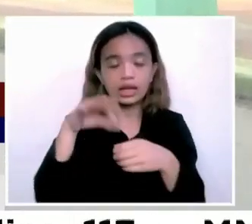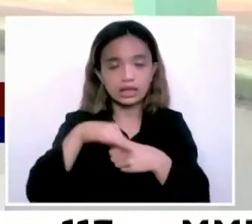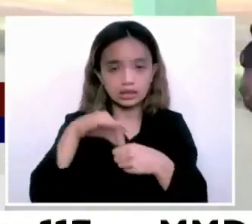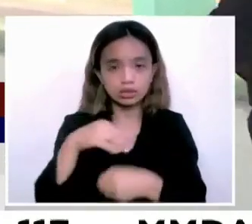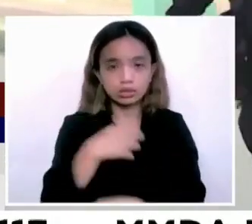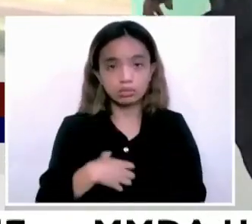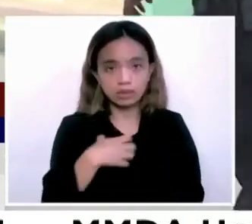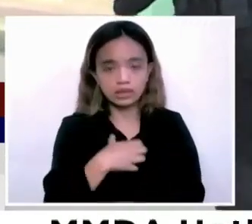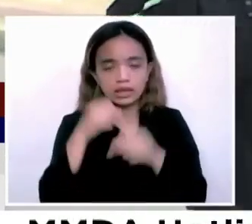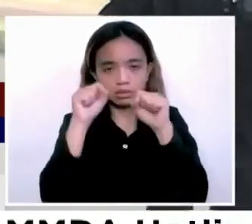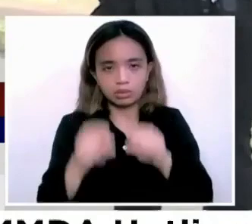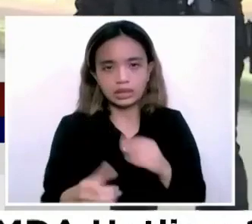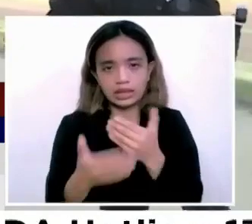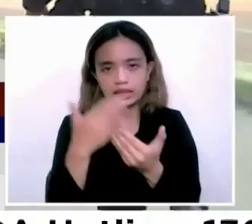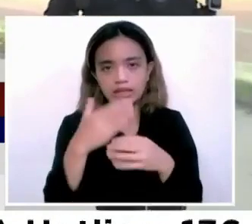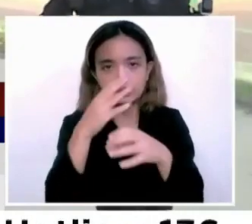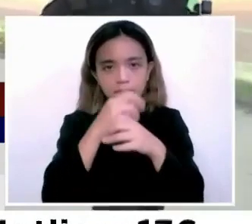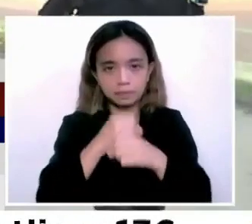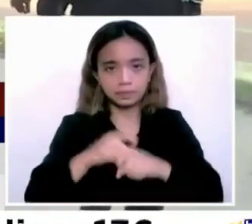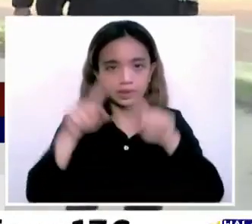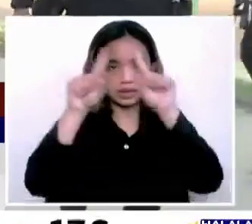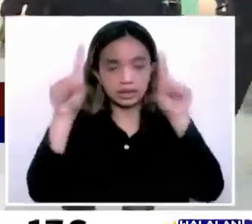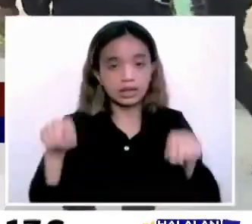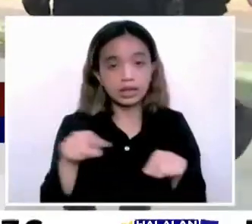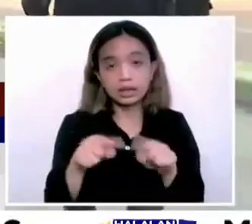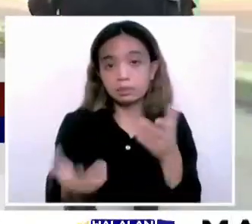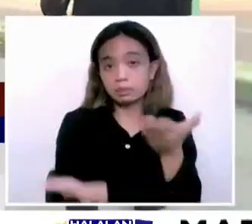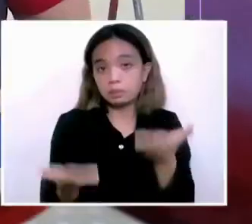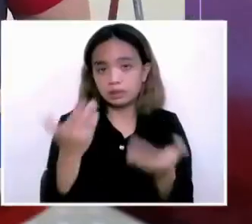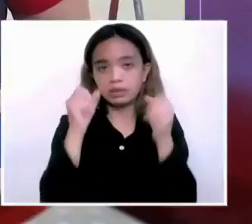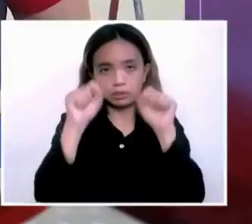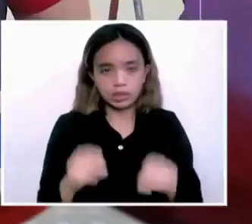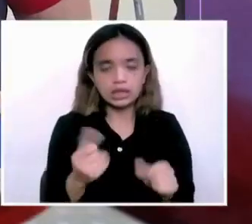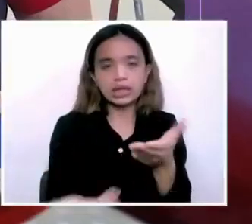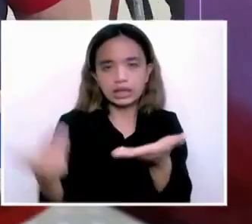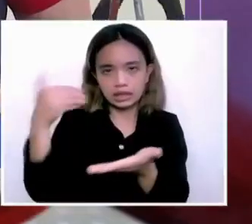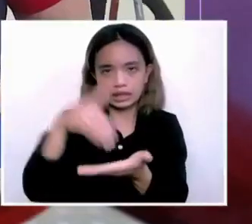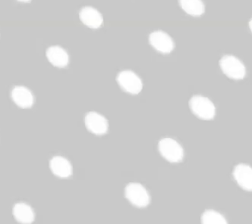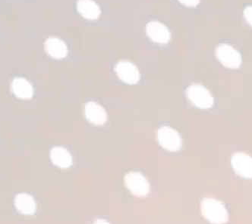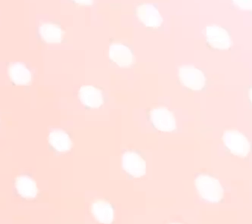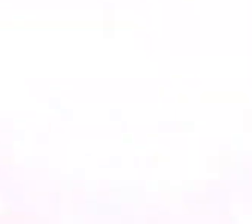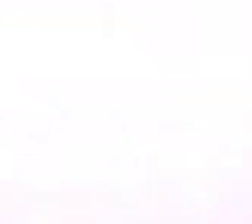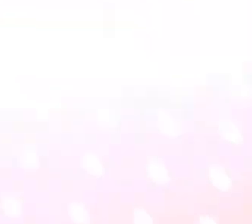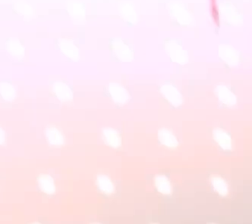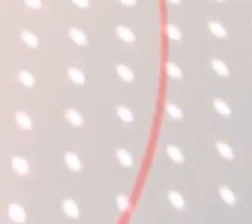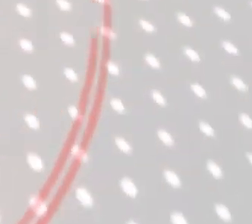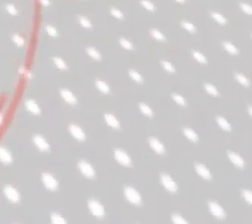mga balota for a possible recount, Henry. Okay, maraming salamat, Jeff Caparas.